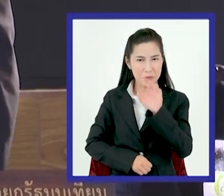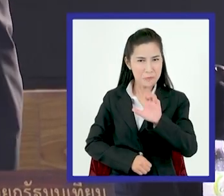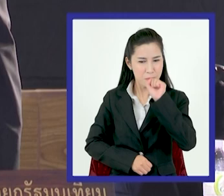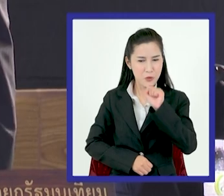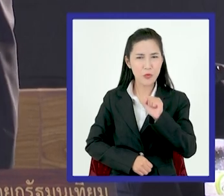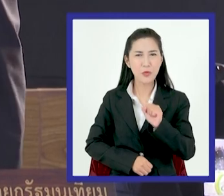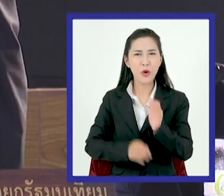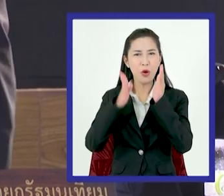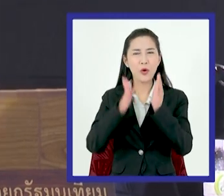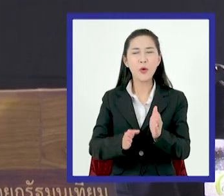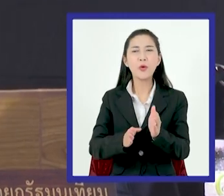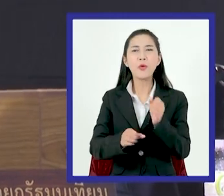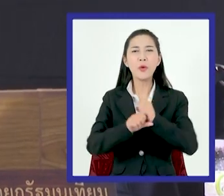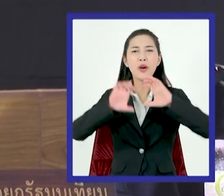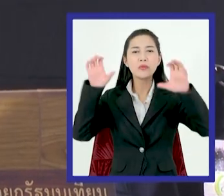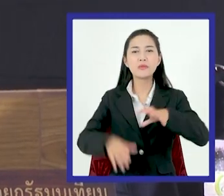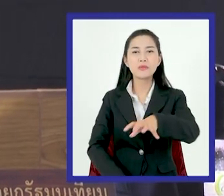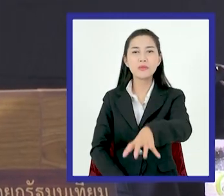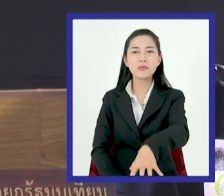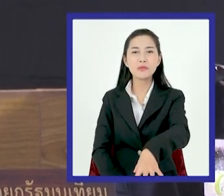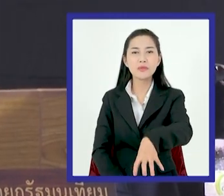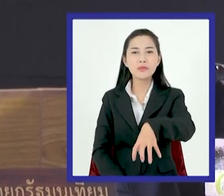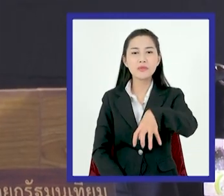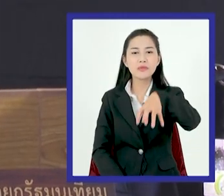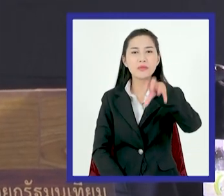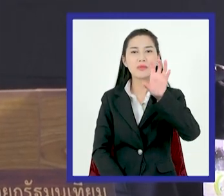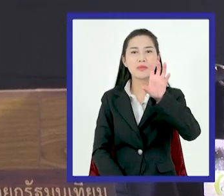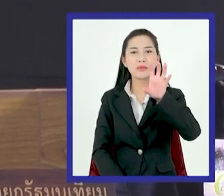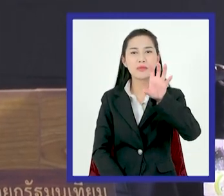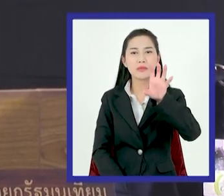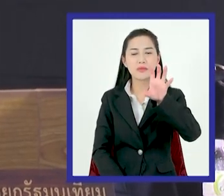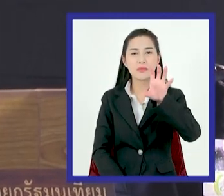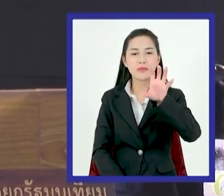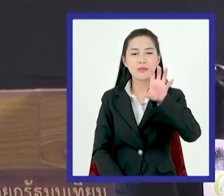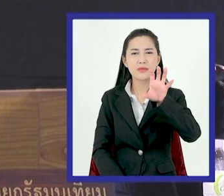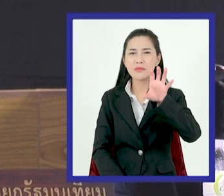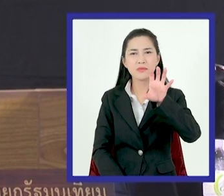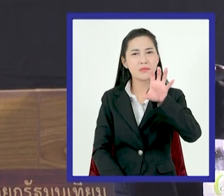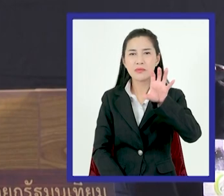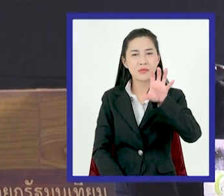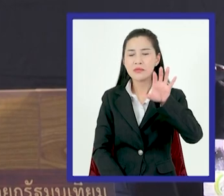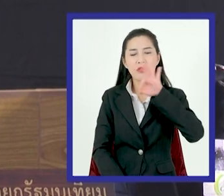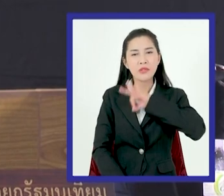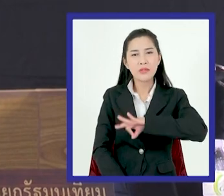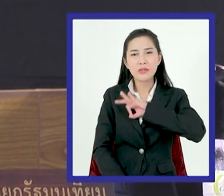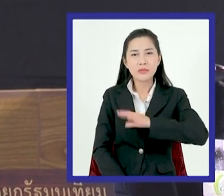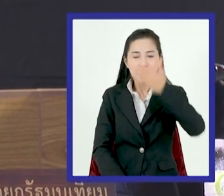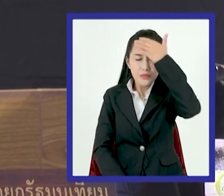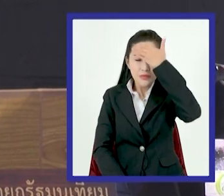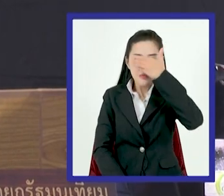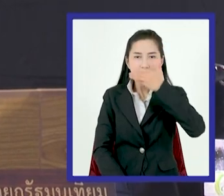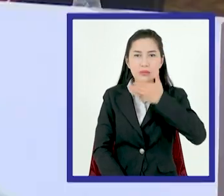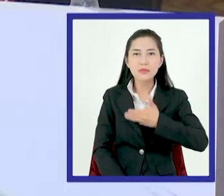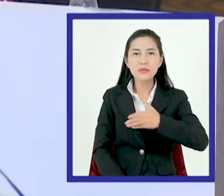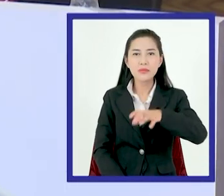เวลาเจ้าหน้าที่ของรัฐล้วงแบบไร้อารมณ์มากเลยแล้วก็โชว์เงี้ยมันไม่ได้ฟีลลิ่งไม่เชื่อถามลุง